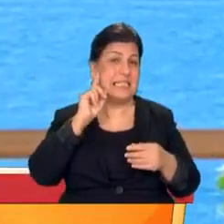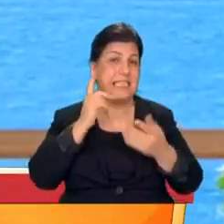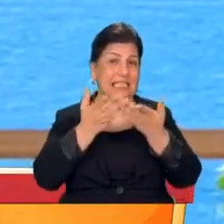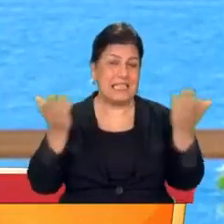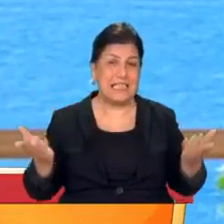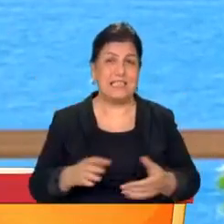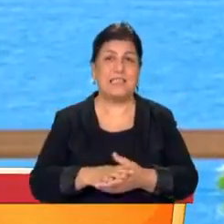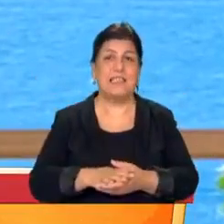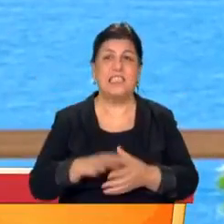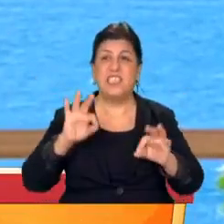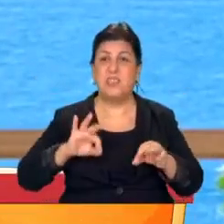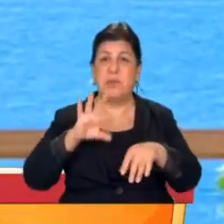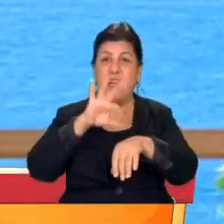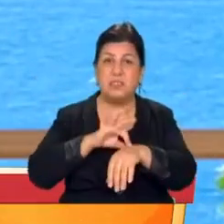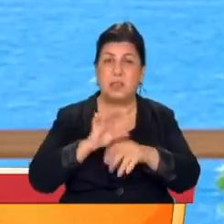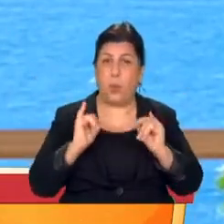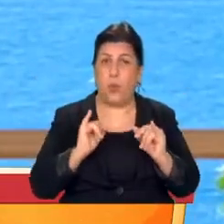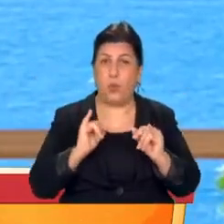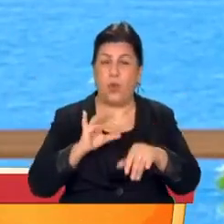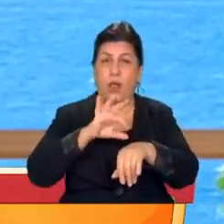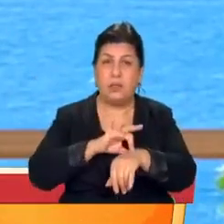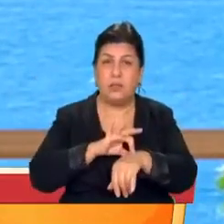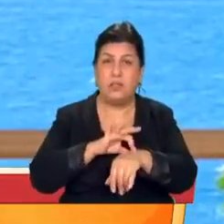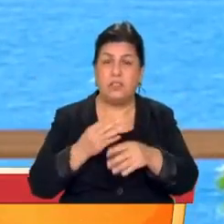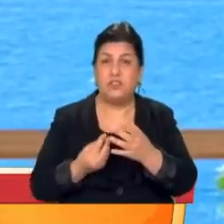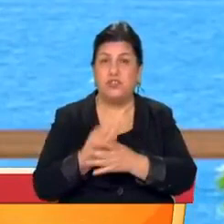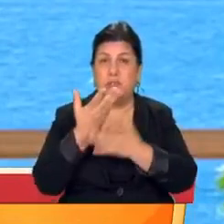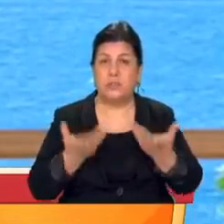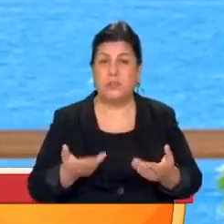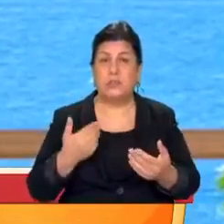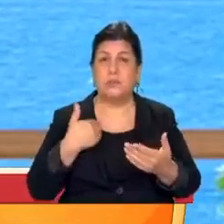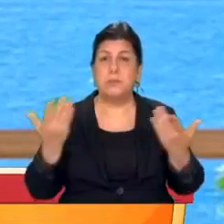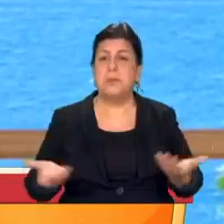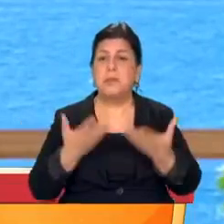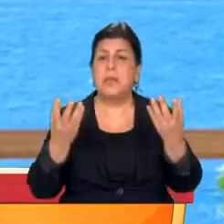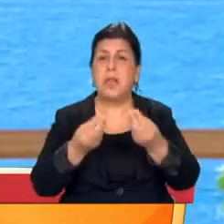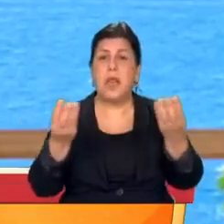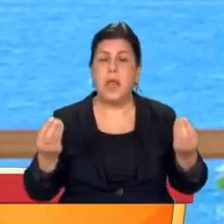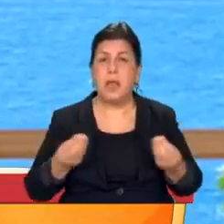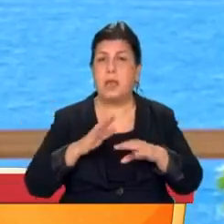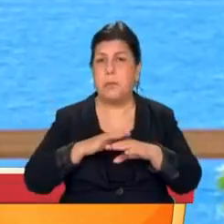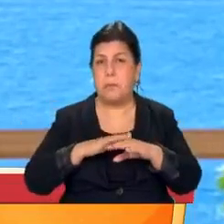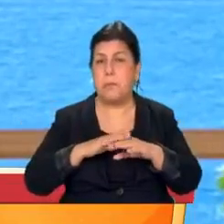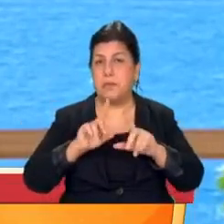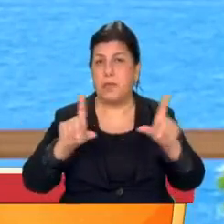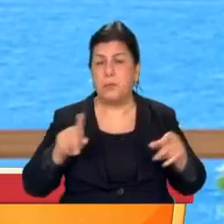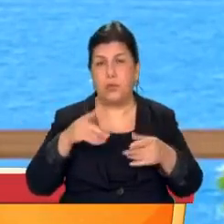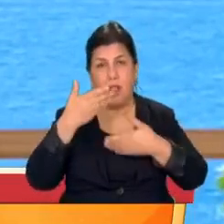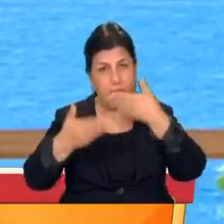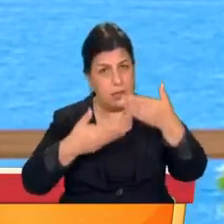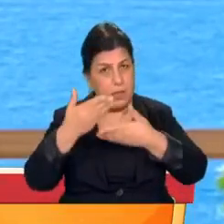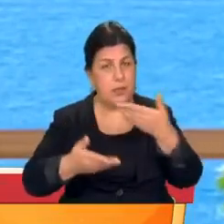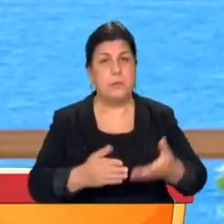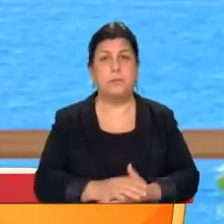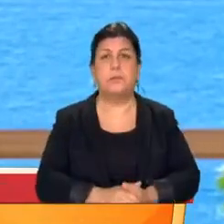bir salgın hastalık geldi Bu hastalık karşısında bizde neler yapmalıyız onu da ifade edelim